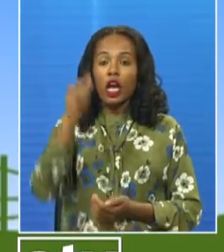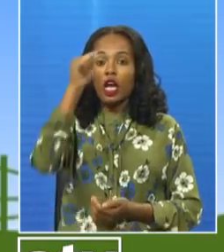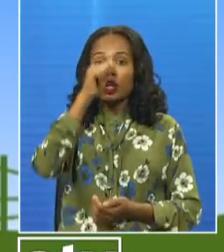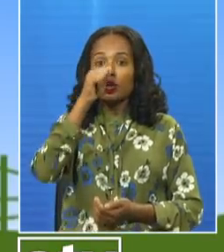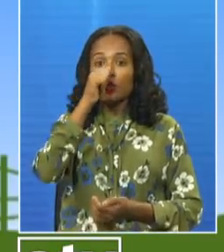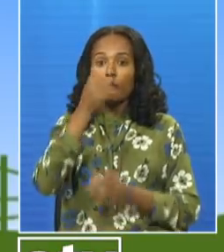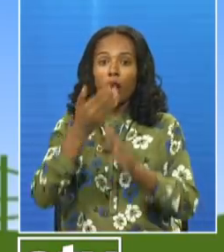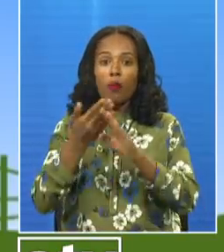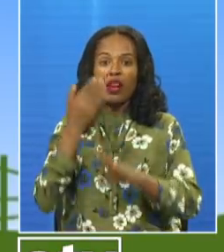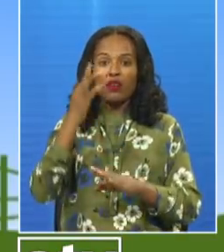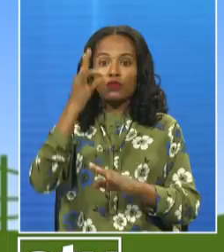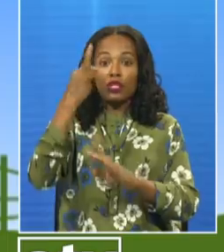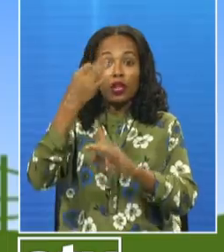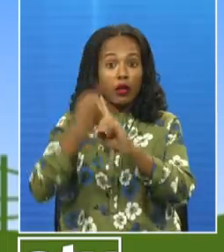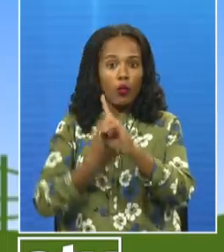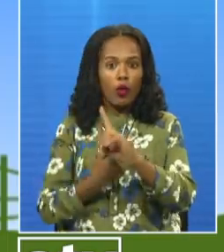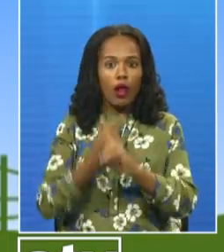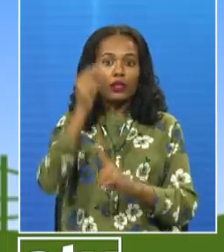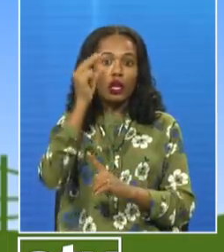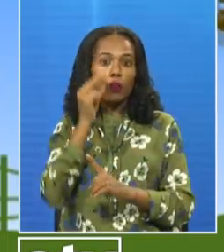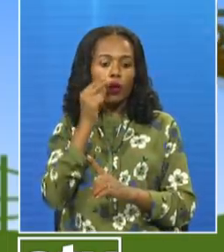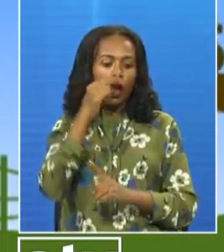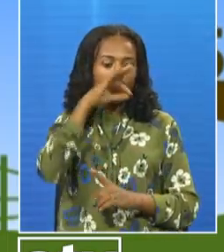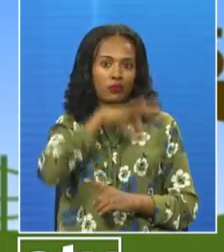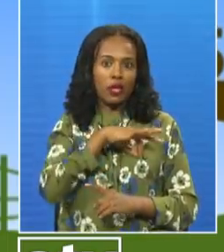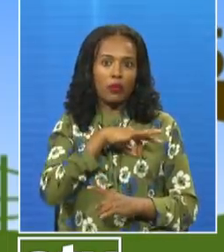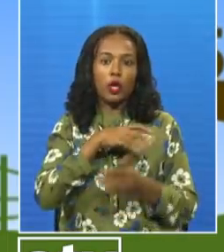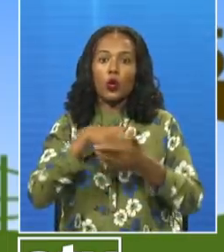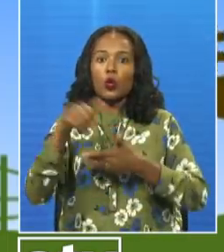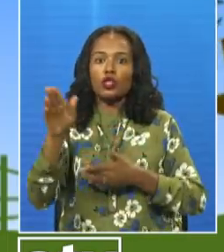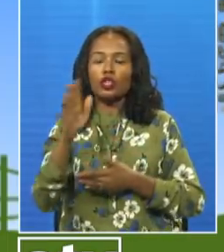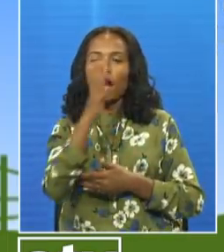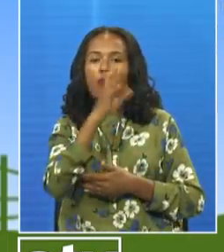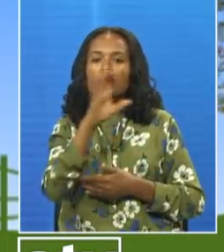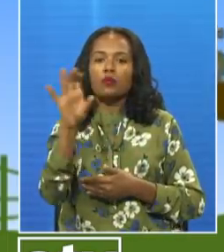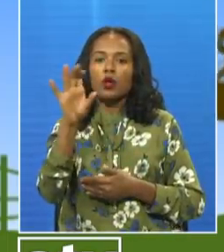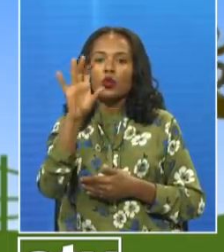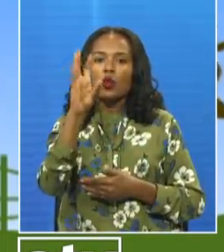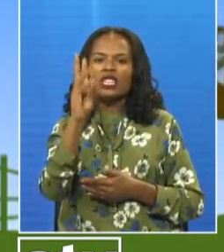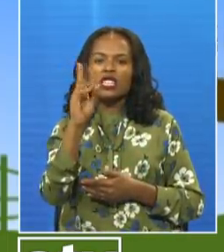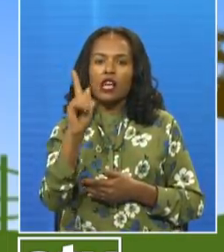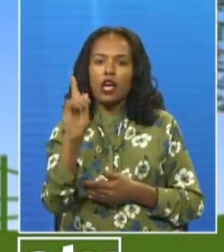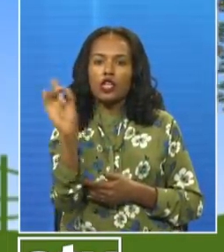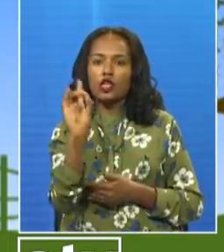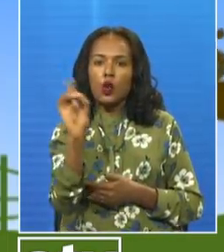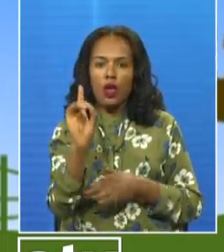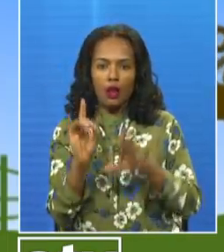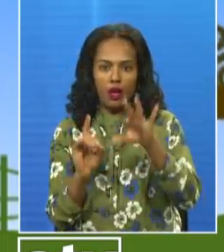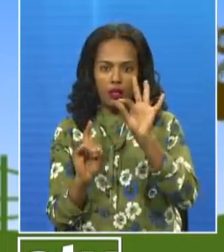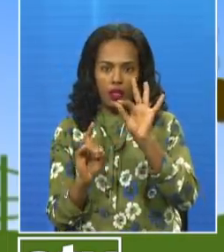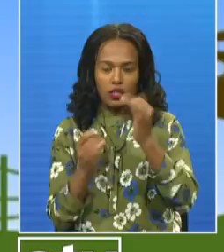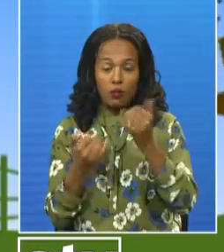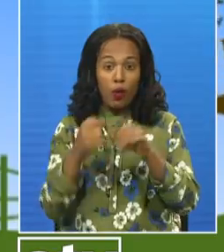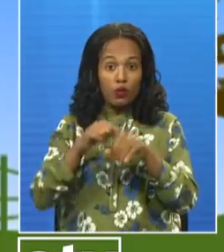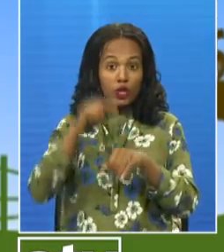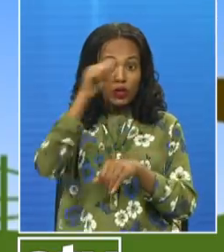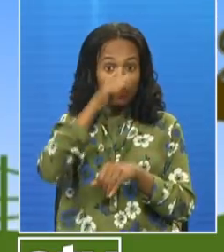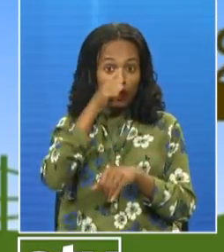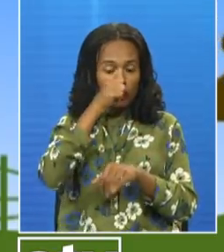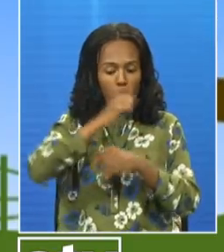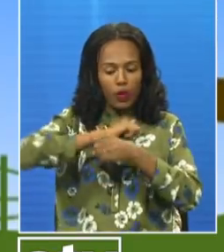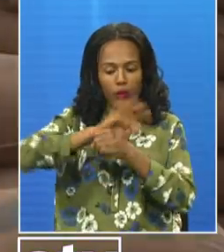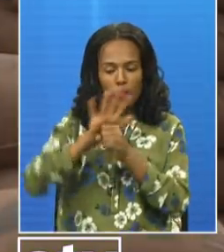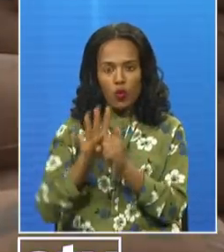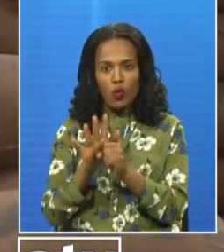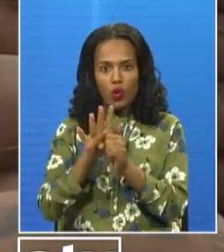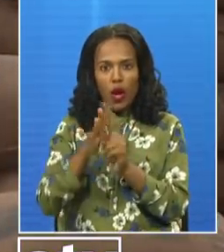ኢትዮጵያ ባለፉት 9 ወራት ከቡና ገቢና ወጪ ንግድ 561 ሚሊዮን ዶላር ገቢ አግኝታለች። በአሁን ወቅት በኢትዮጵያ የኮሮና